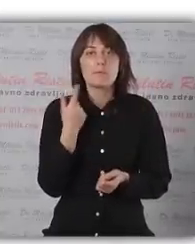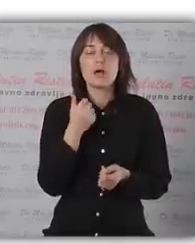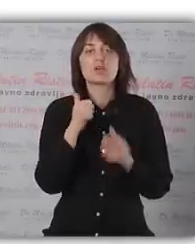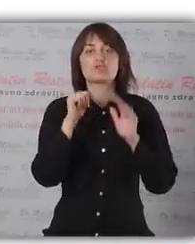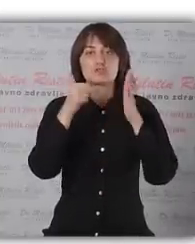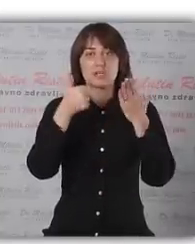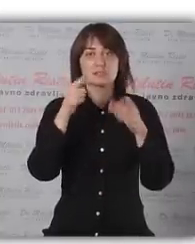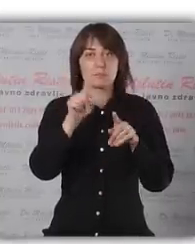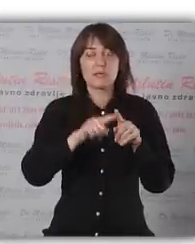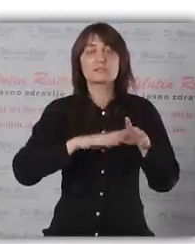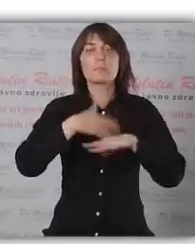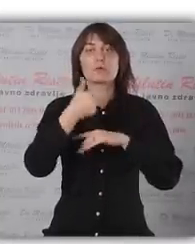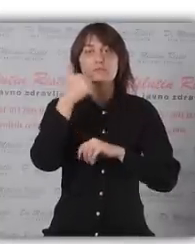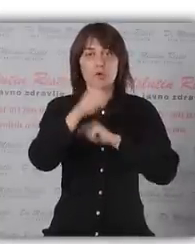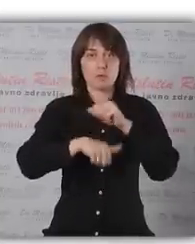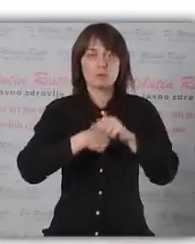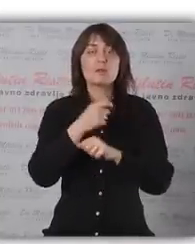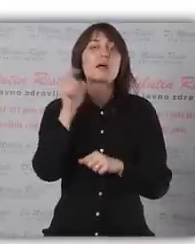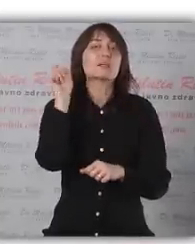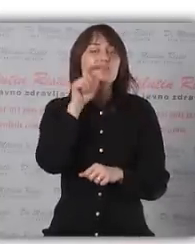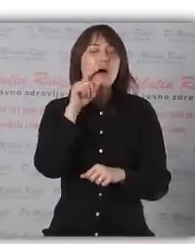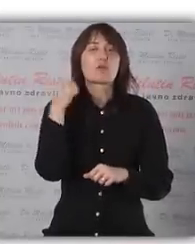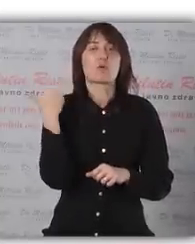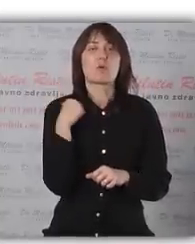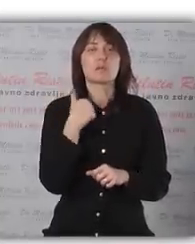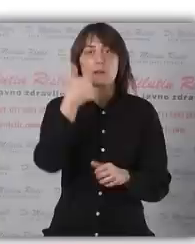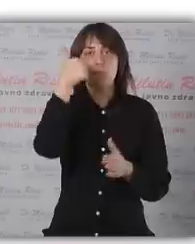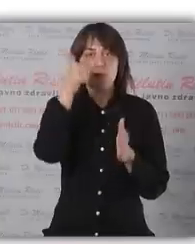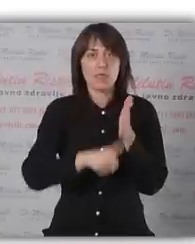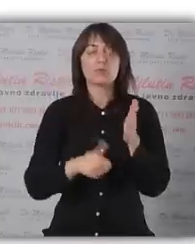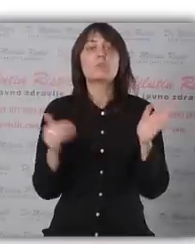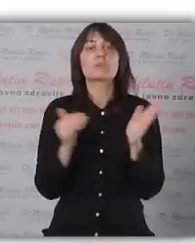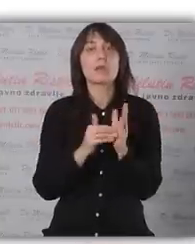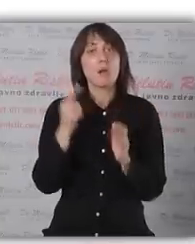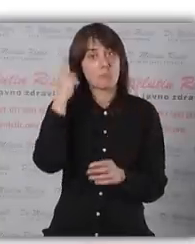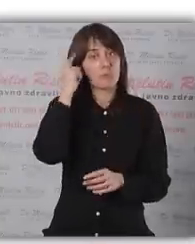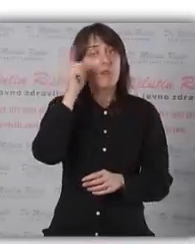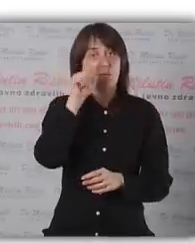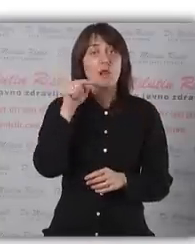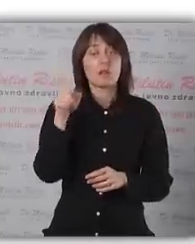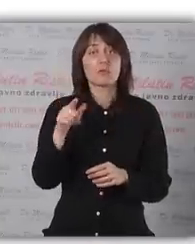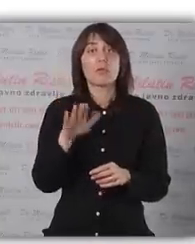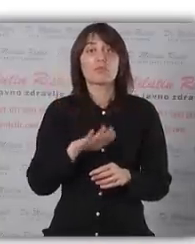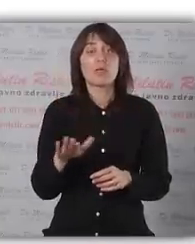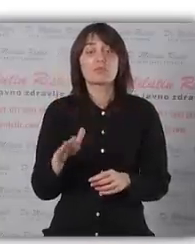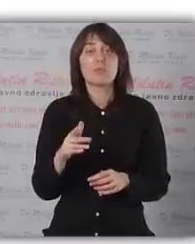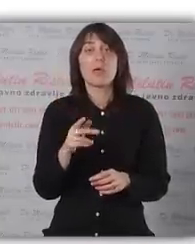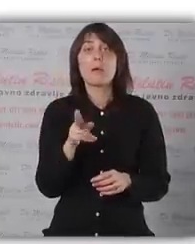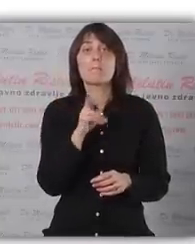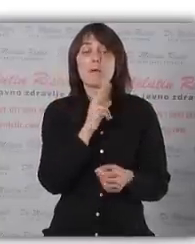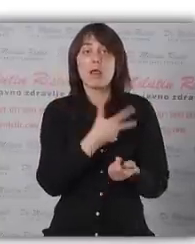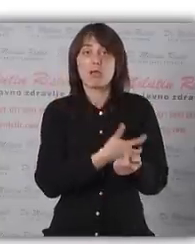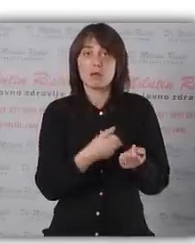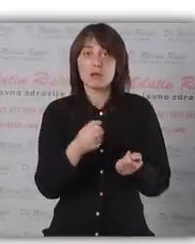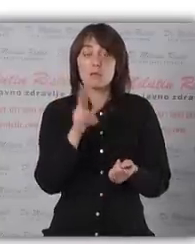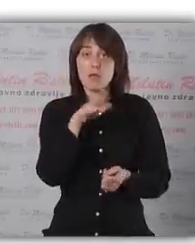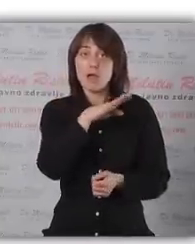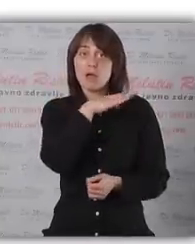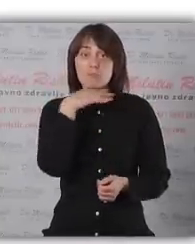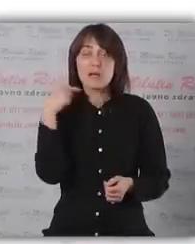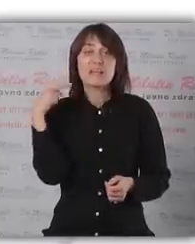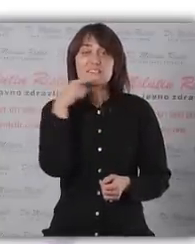u šestom mesecu, pa posle sa godinu dana, pa u svakoj godini po jedan put, treba pomisliti da li je to dete anemično, znači da li